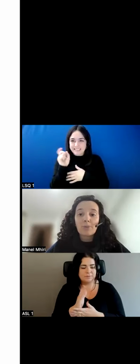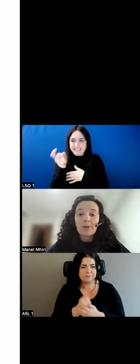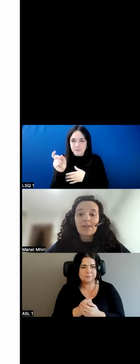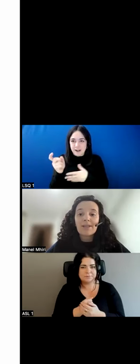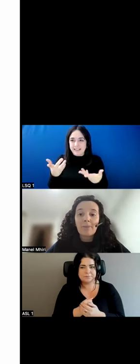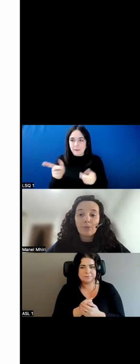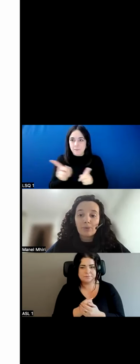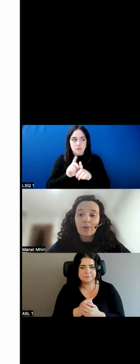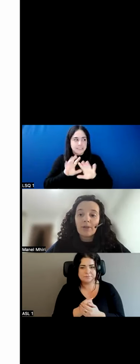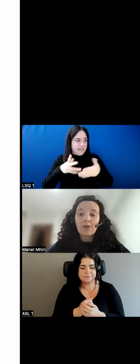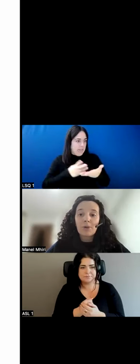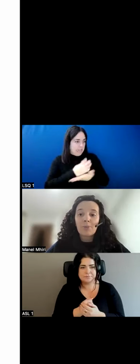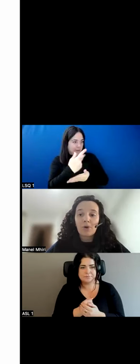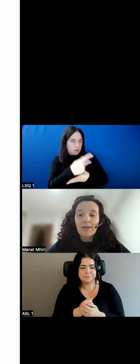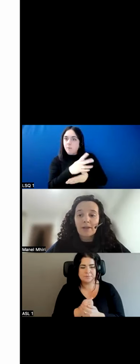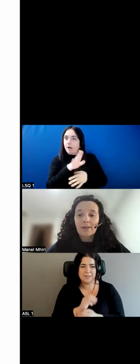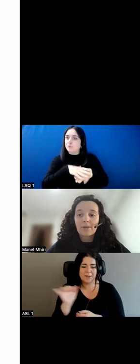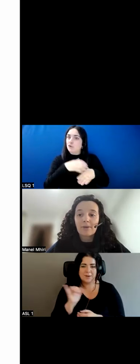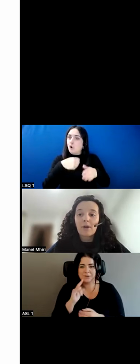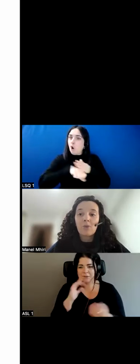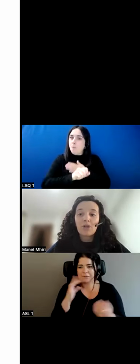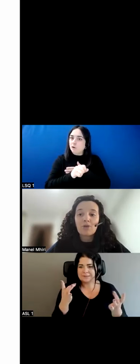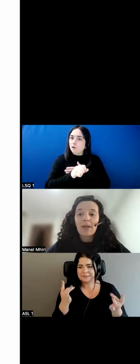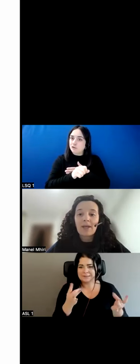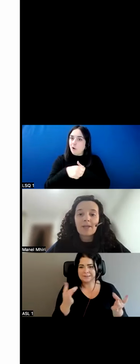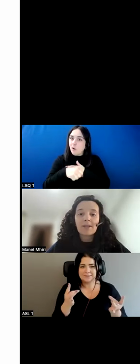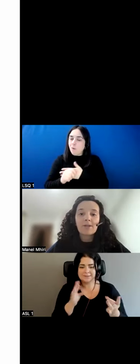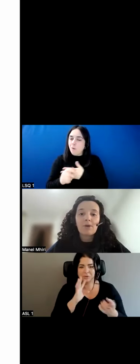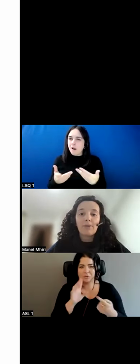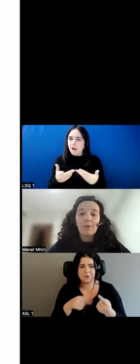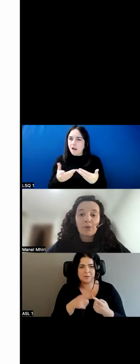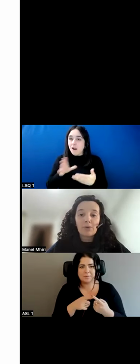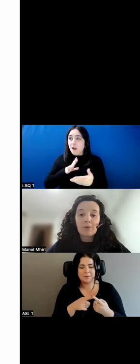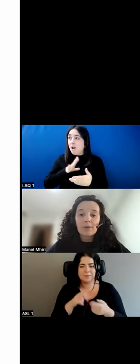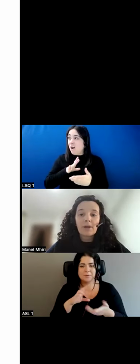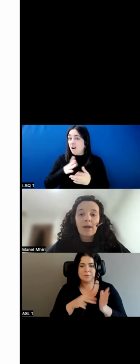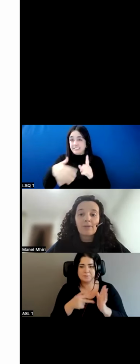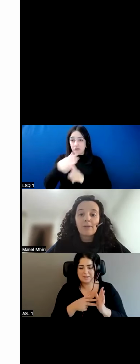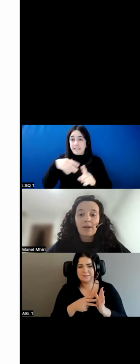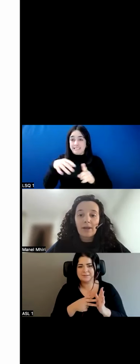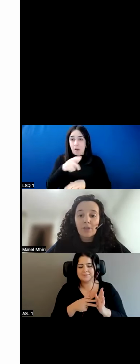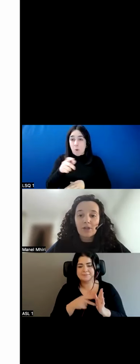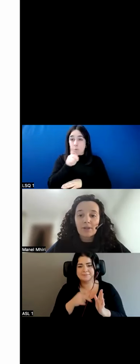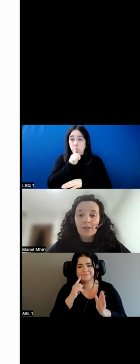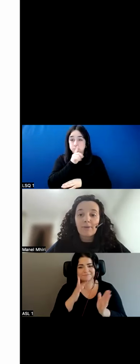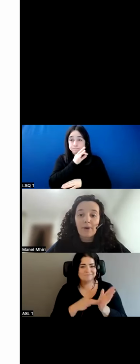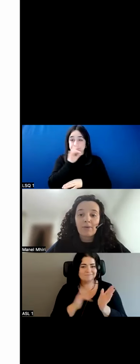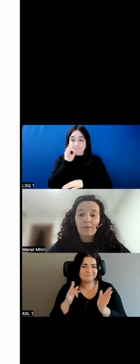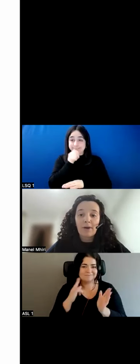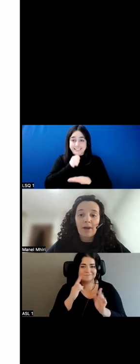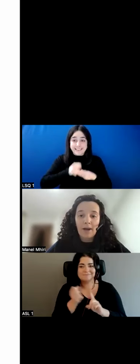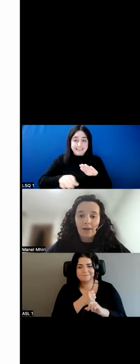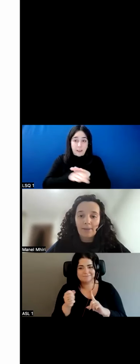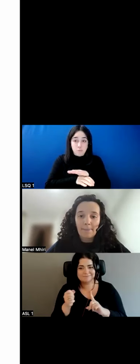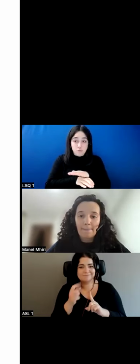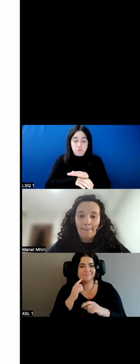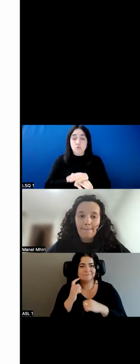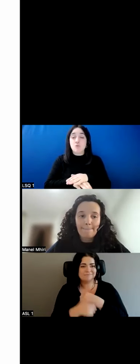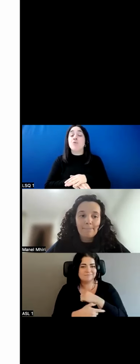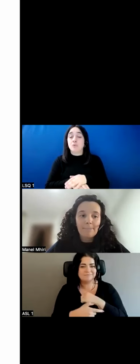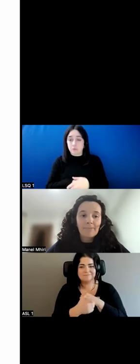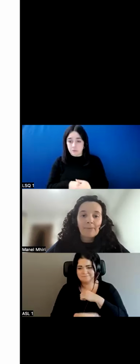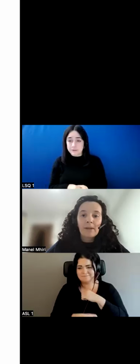reproduction. Ça peut aussi être tabou dans certains contextes, qui rend les cas